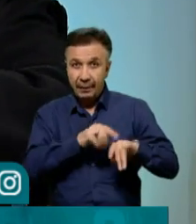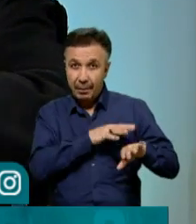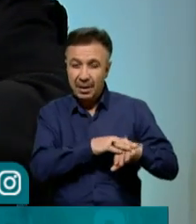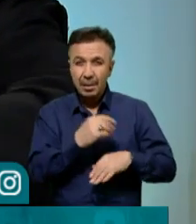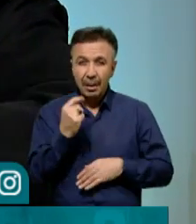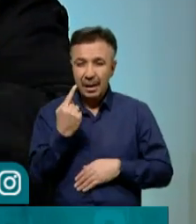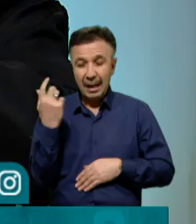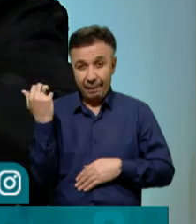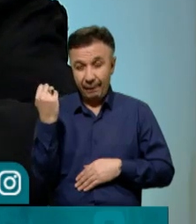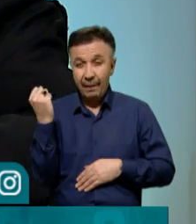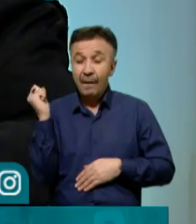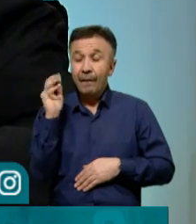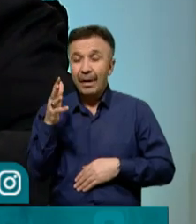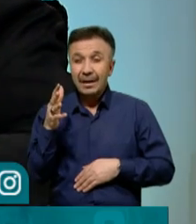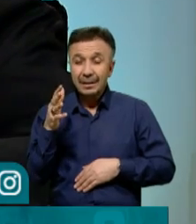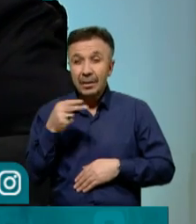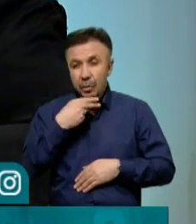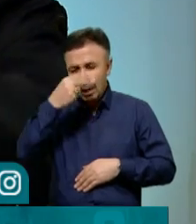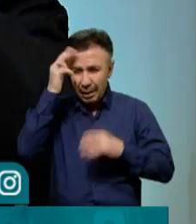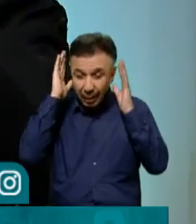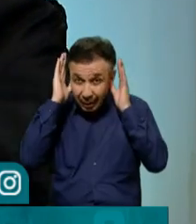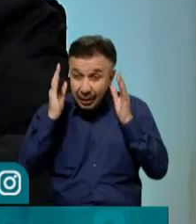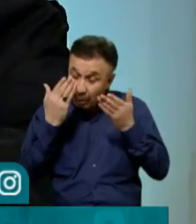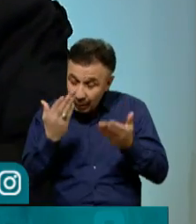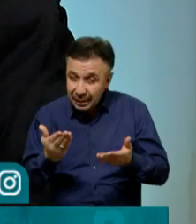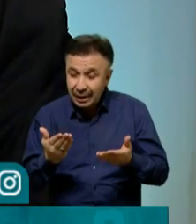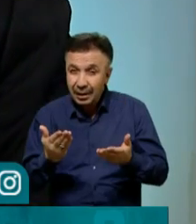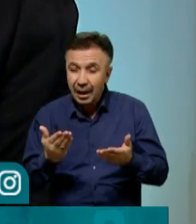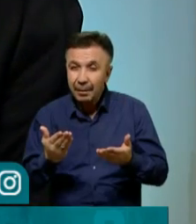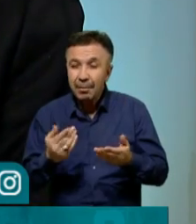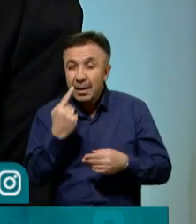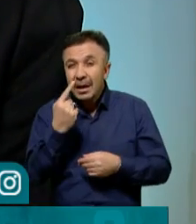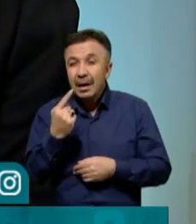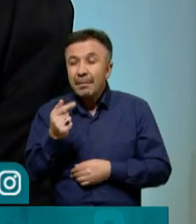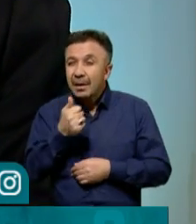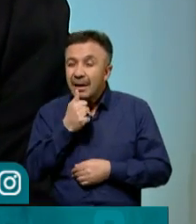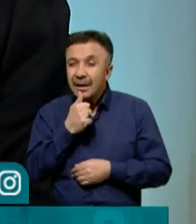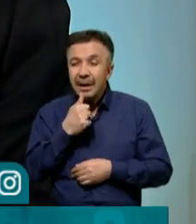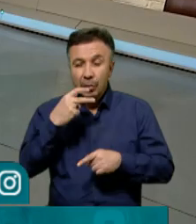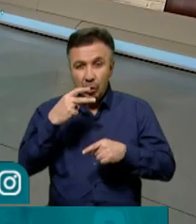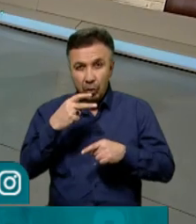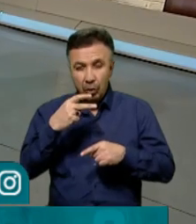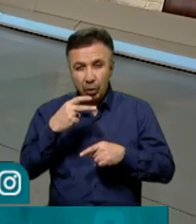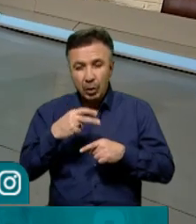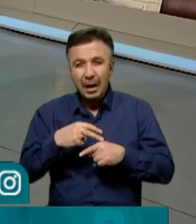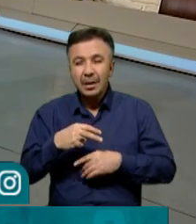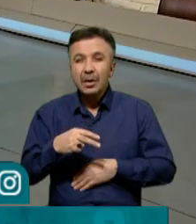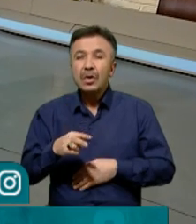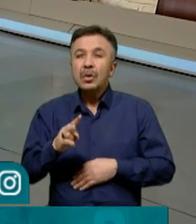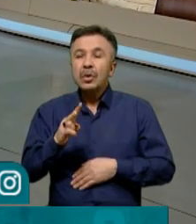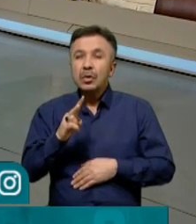birden fazla camide sahih olmasına rağmen, geçerli olmasına rağmen bir adam zuhru ehir kılarsa biz ona kılma